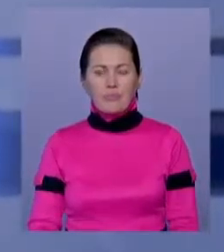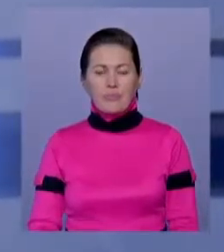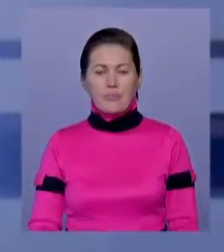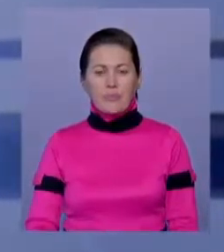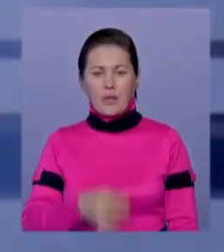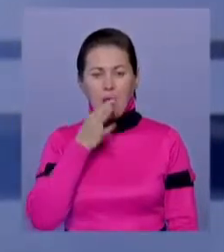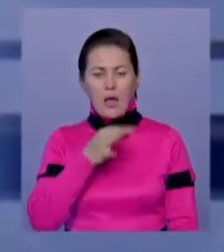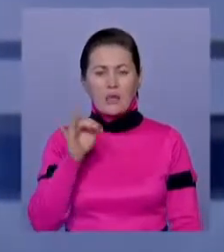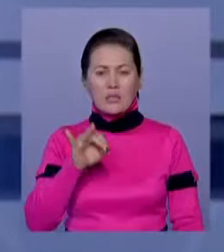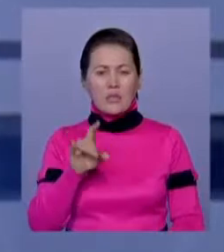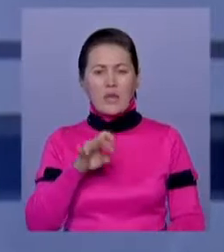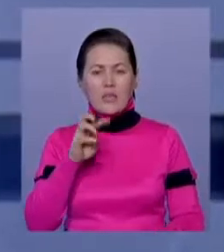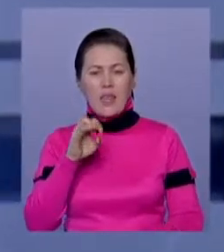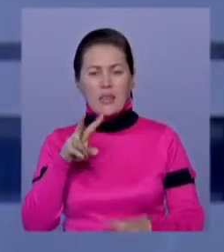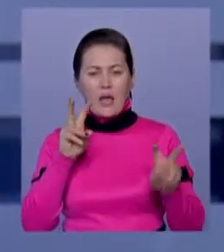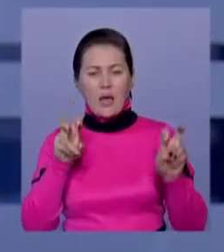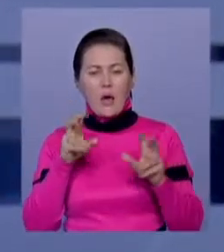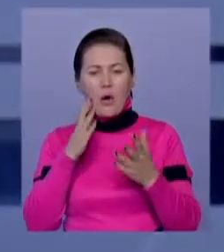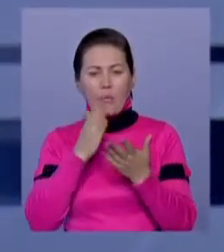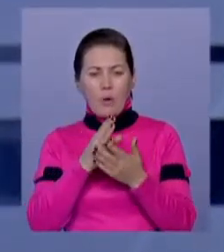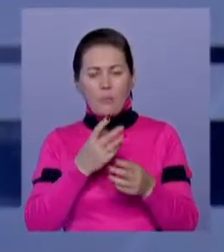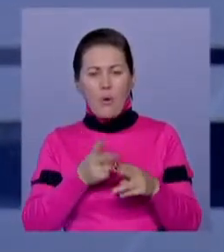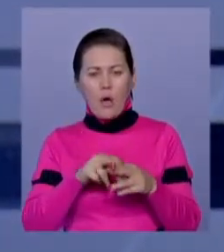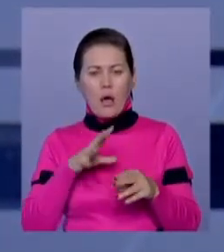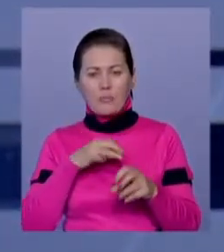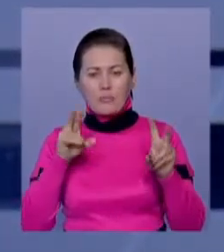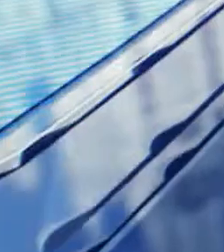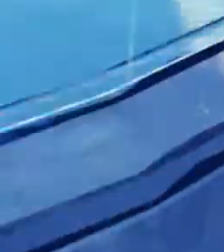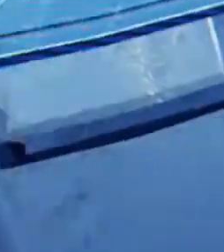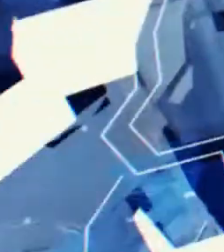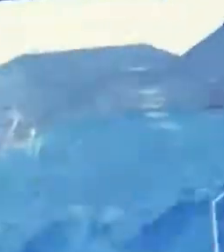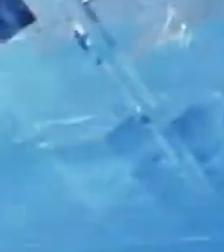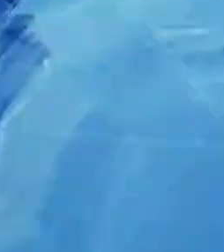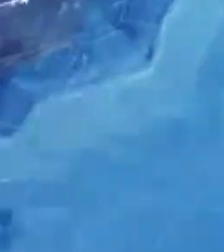Айта кетейік, Атакент көрмесінен тікелей байланысқа шыққан әріптесім Жадыра Омаржан болатын.